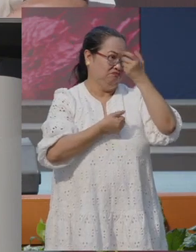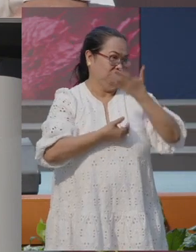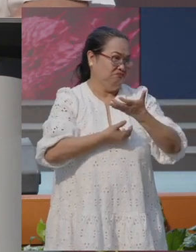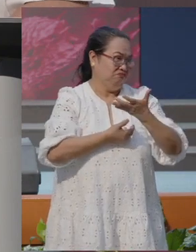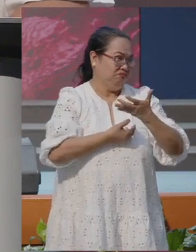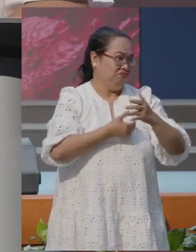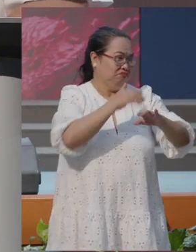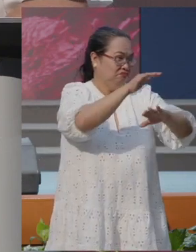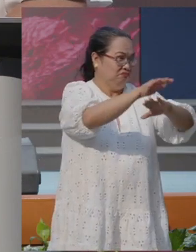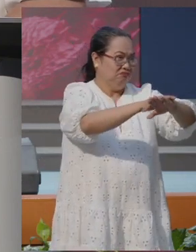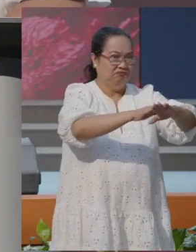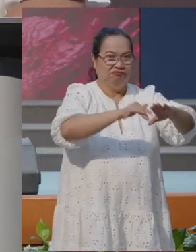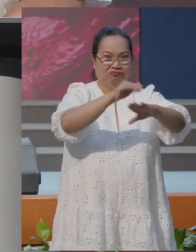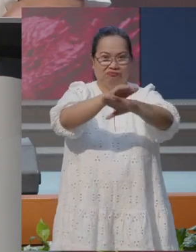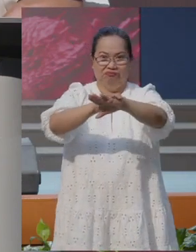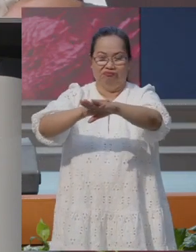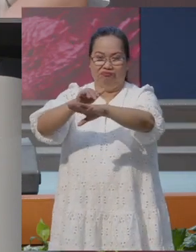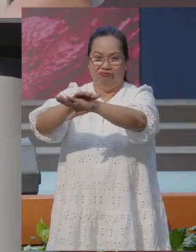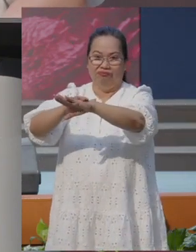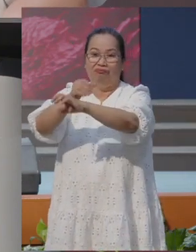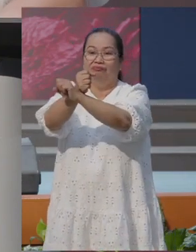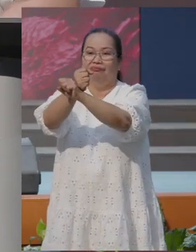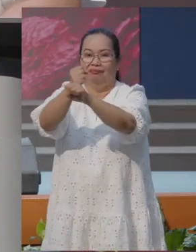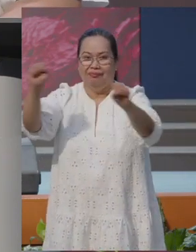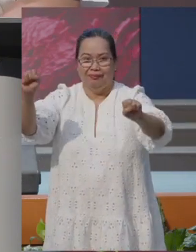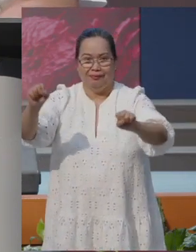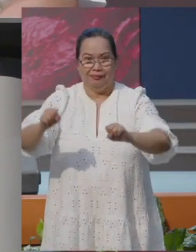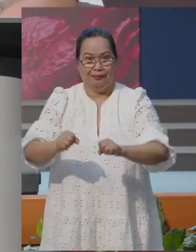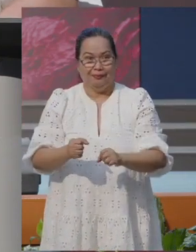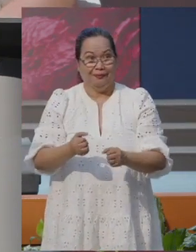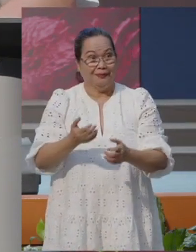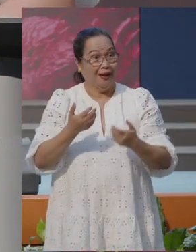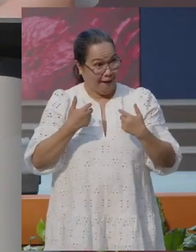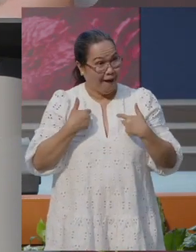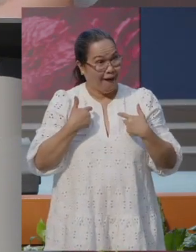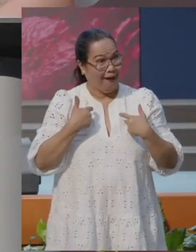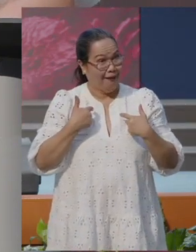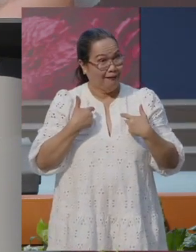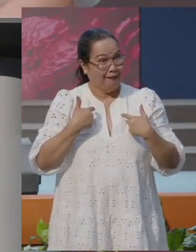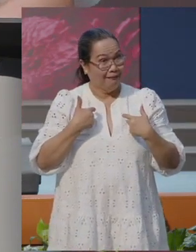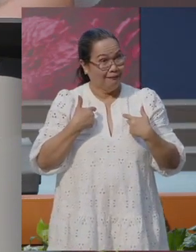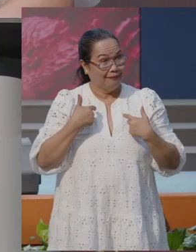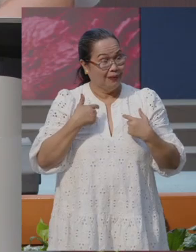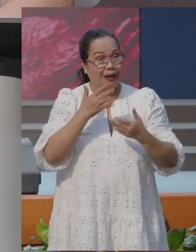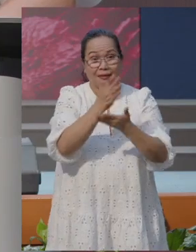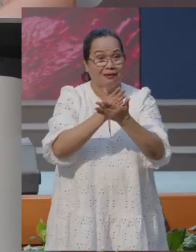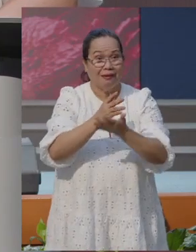mga tinawag niya sa kaligtasan. Meron talagang hindi makakarinig.